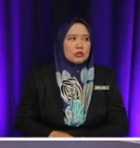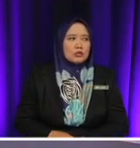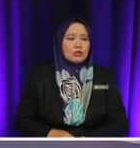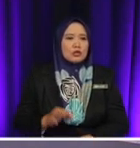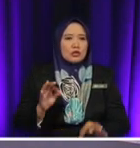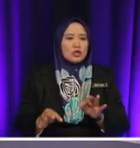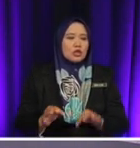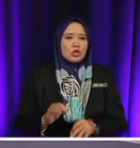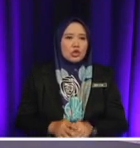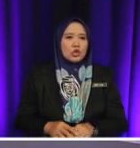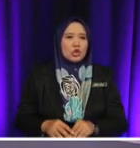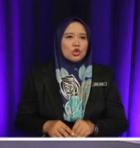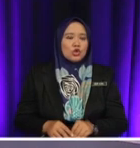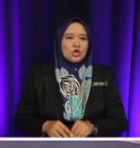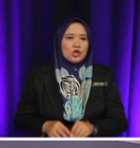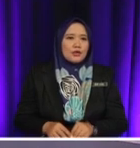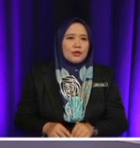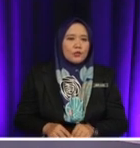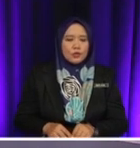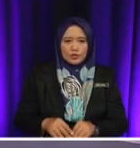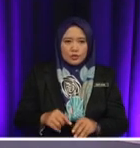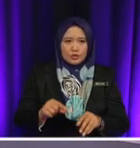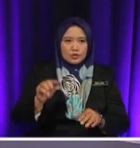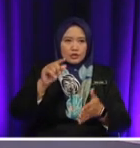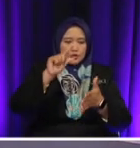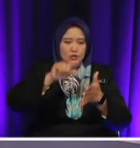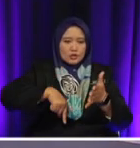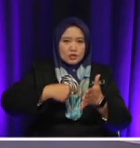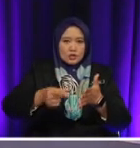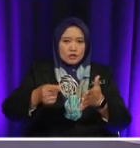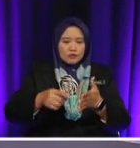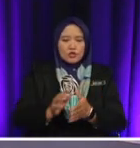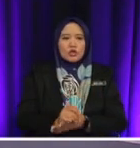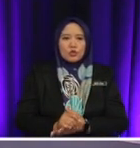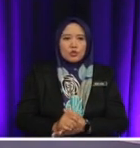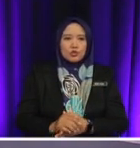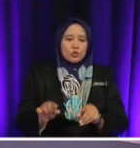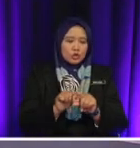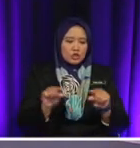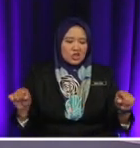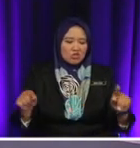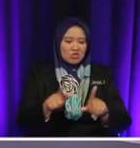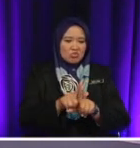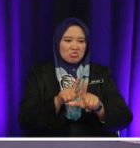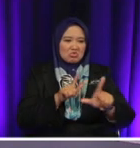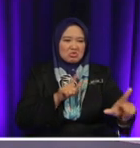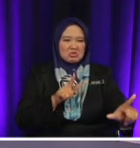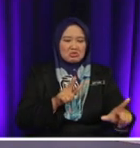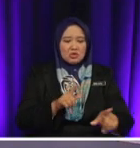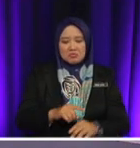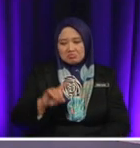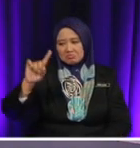Luruh kita guna freeh hand Oke so kita telah menyalahi cara untuk melakarkan graf gaya